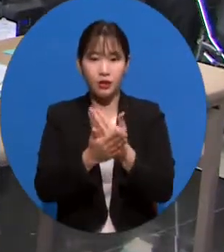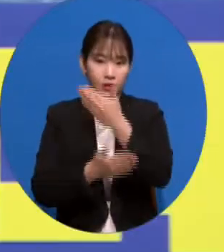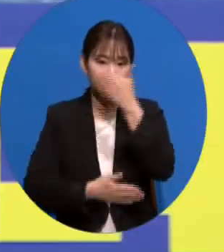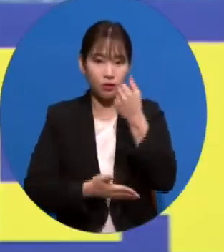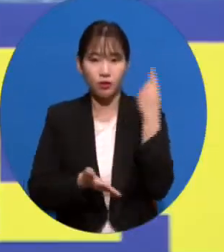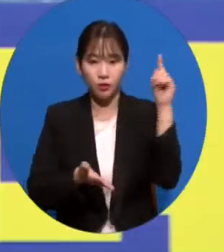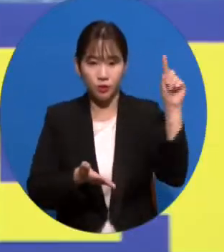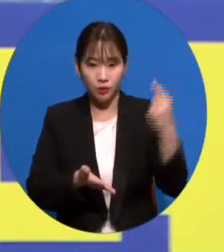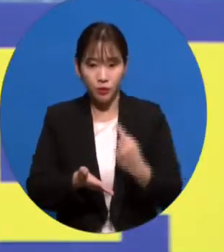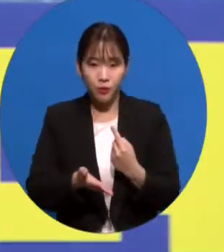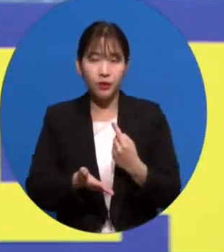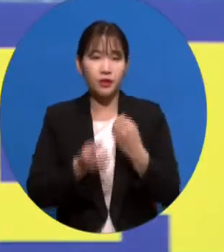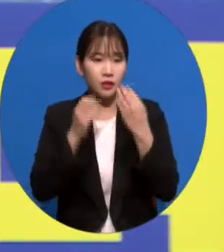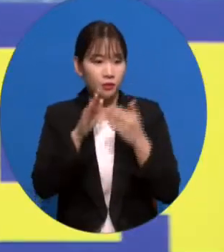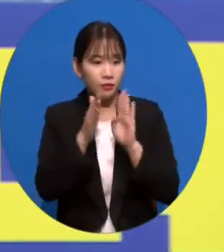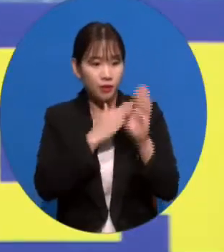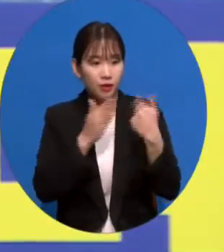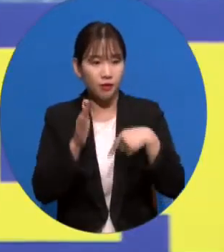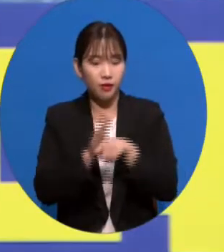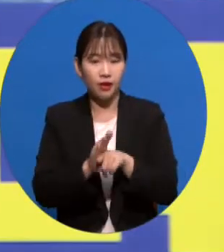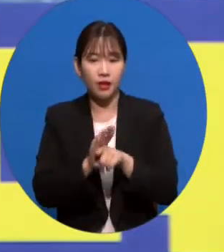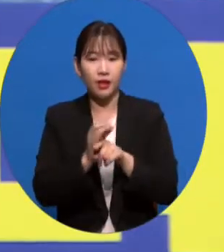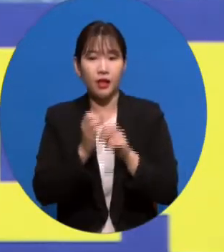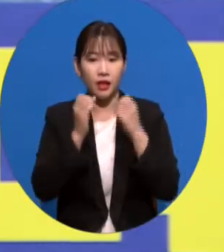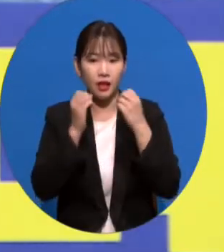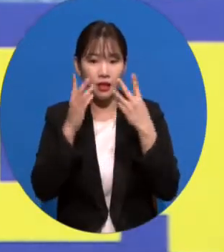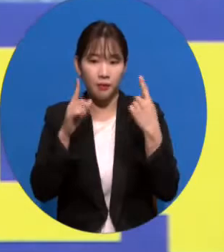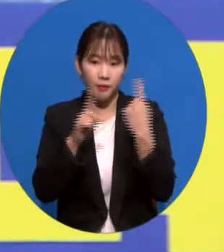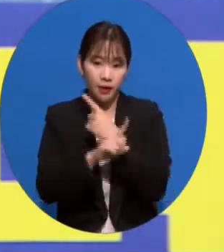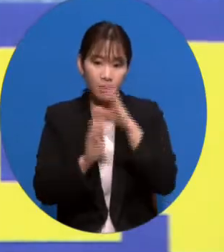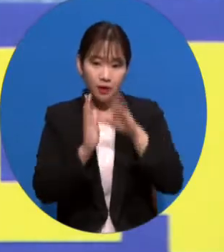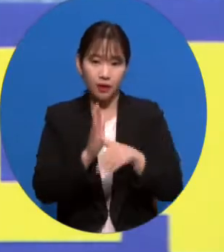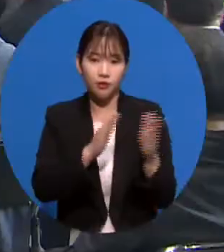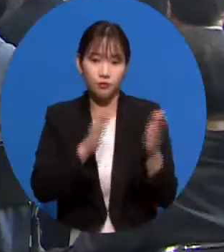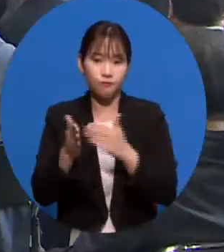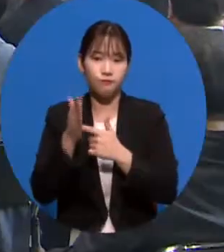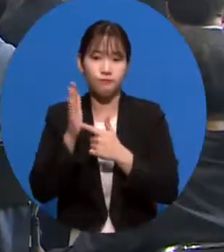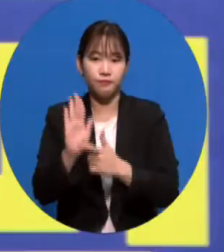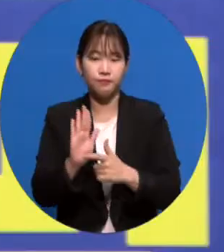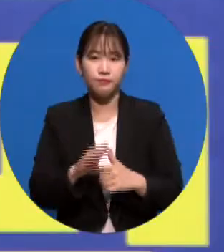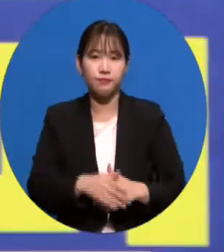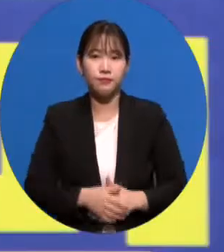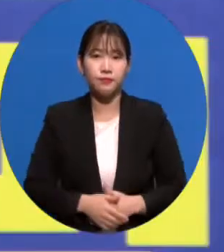돌아오는 새로운 미래를 위한 대전환점을 마련하겠다고 밝혔습니다.